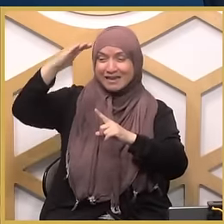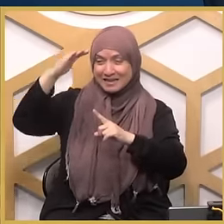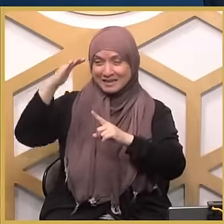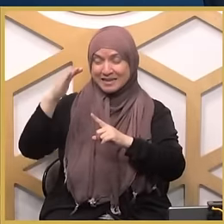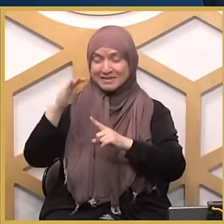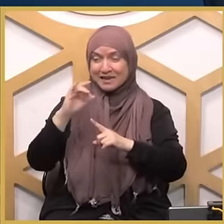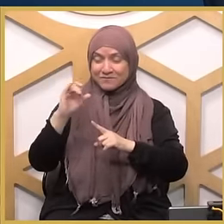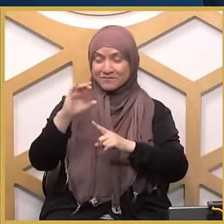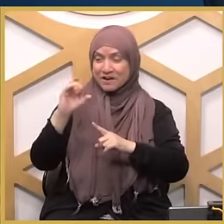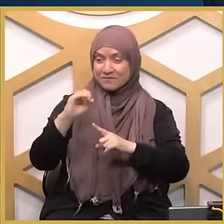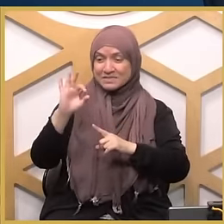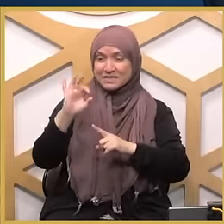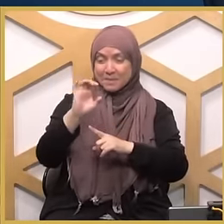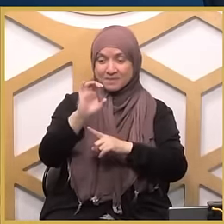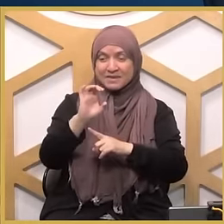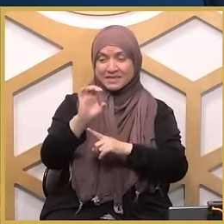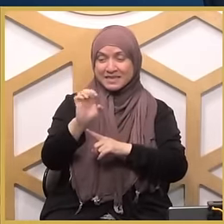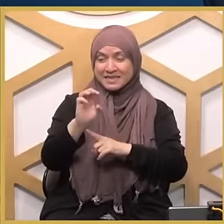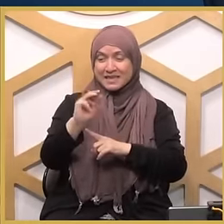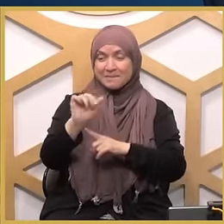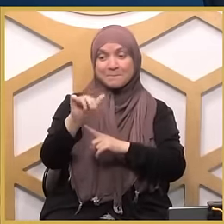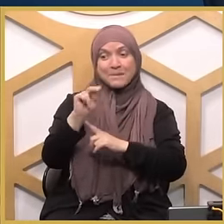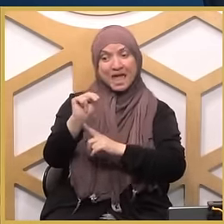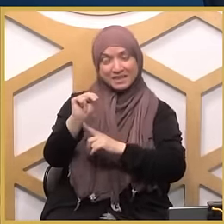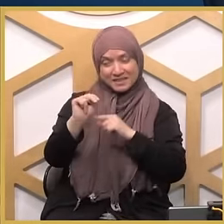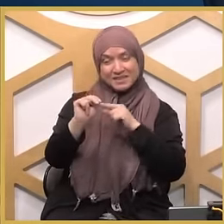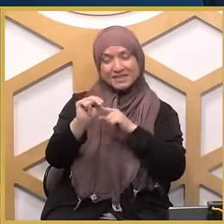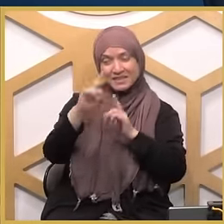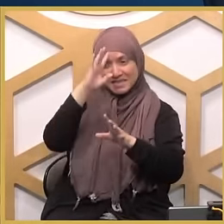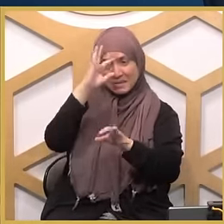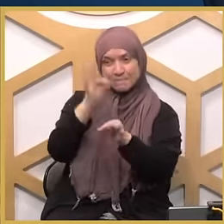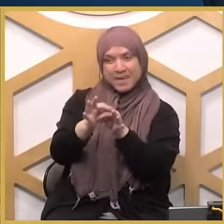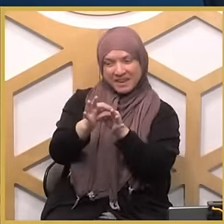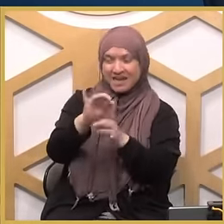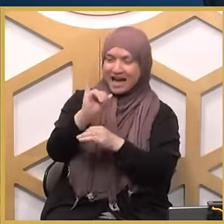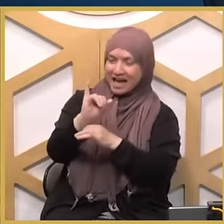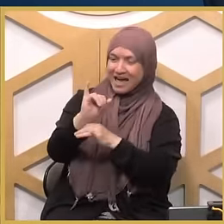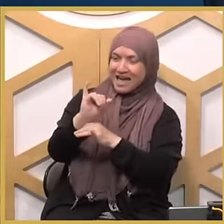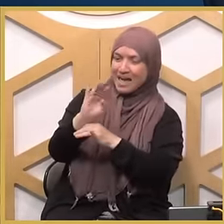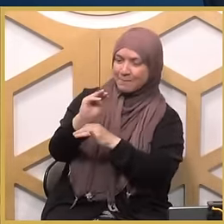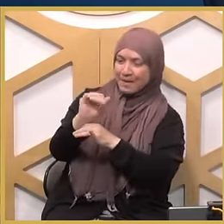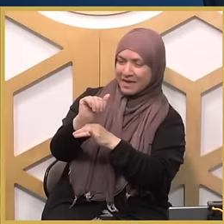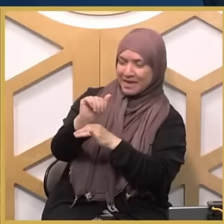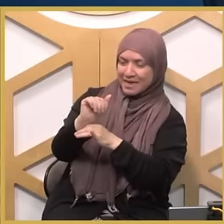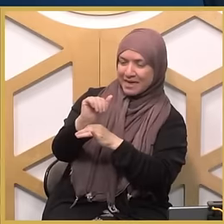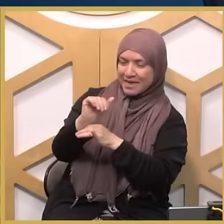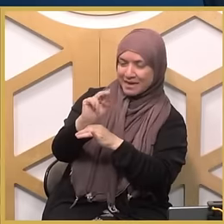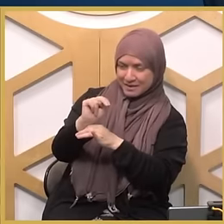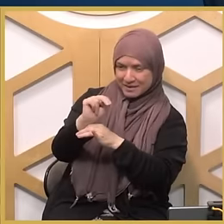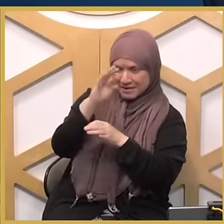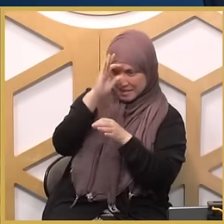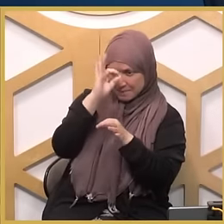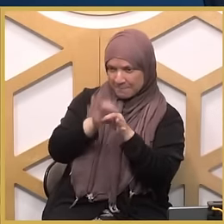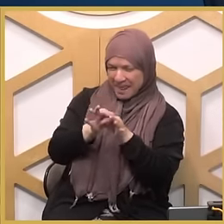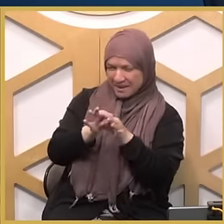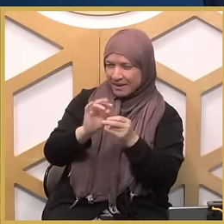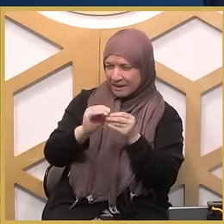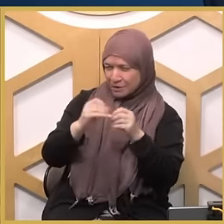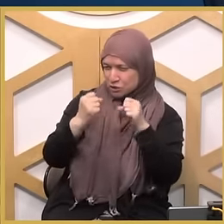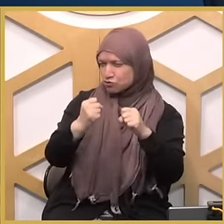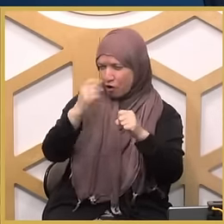تَرَاهُ فَإِنْ لَمْ تَكُنْ تَرَاهُ فَإِنَّهُ يَرَاكَ. That you worship Allah Azza wa Jalla, you worship Allah subhanahu wa ta'ala as if you see